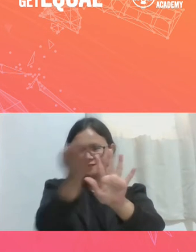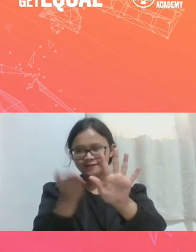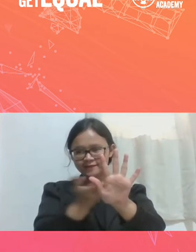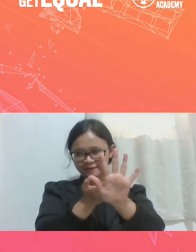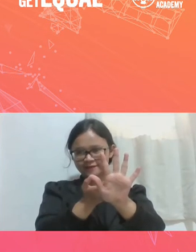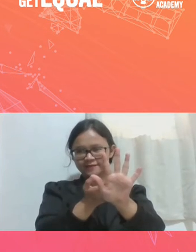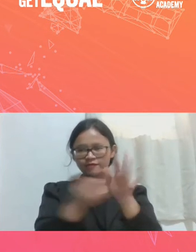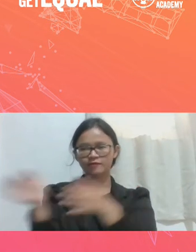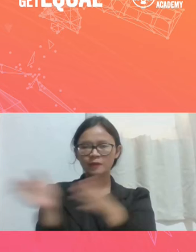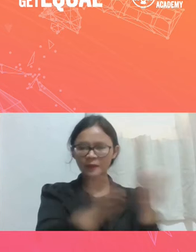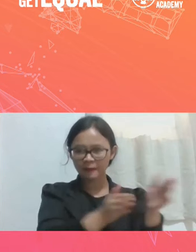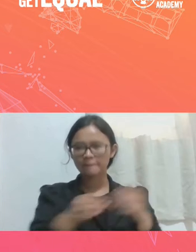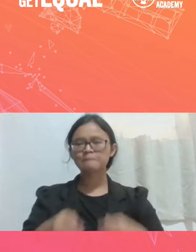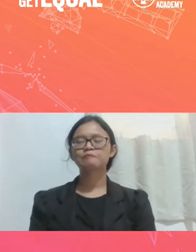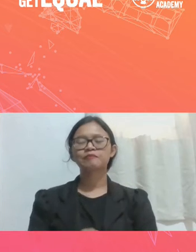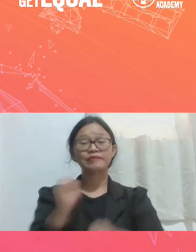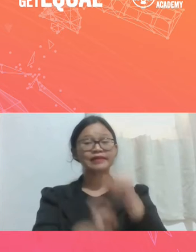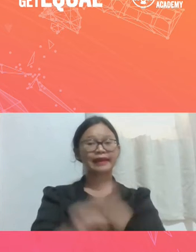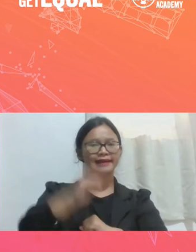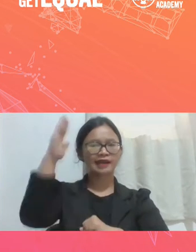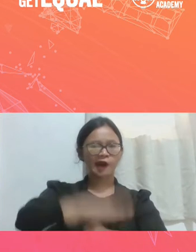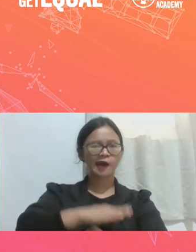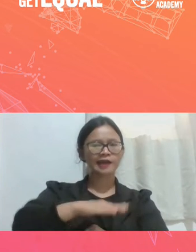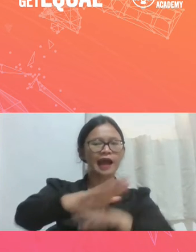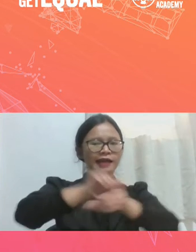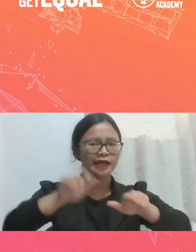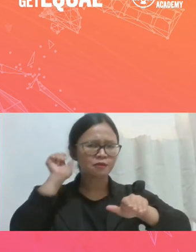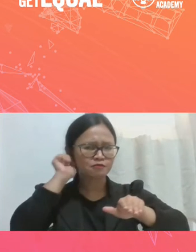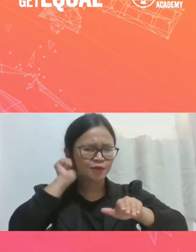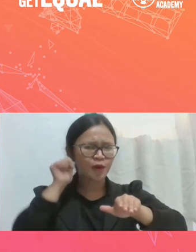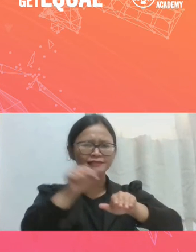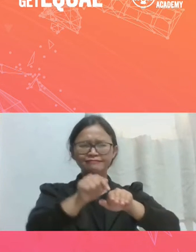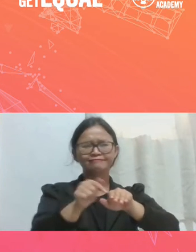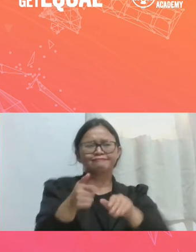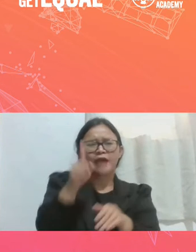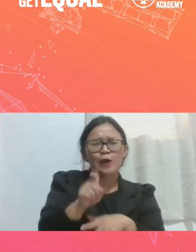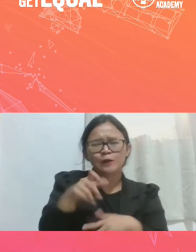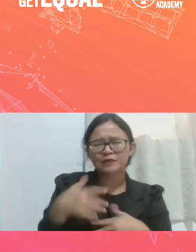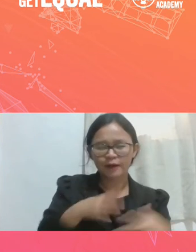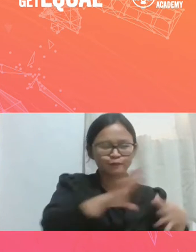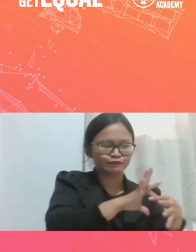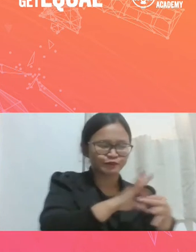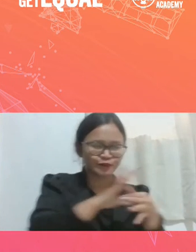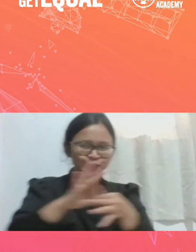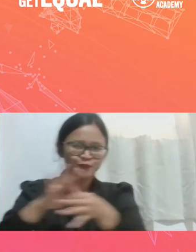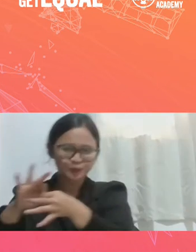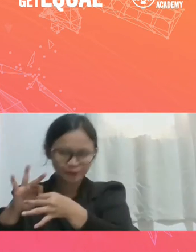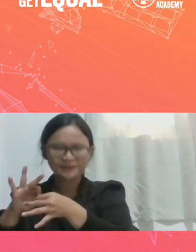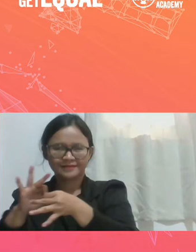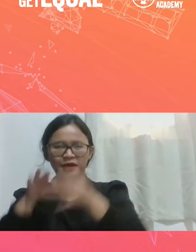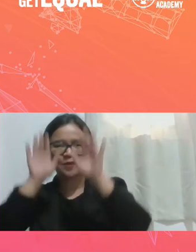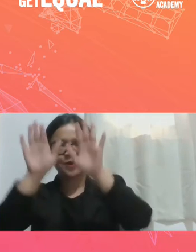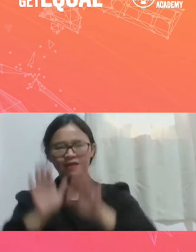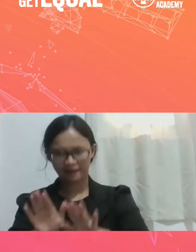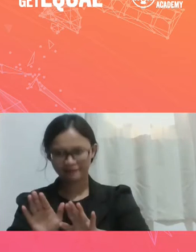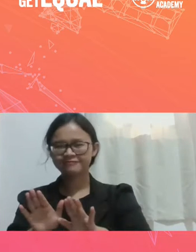Rangkaian perayaan Hari Anak Perempuan Internasional ini tak bisa dilaksanakan tanpa kerjasama yang baik dari teman-teman media. Untuk itu kami